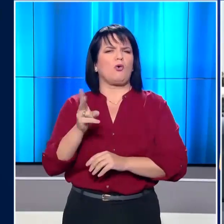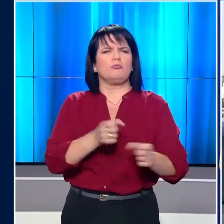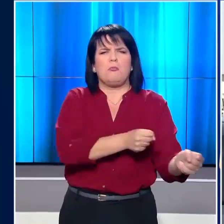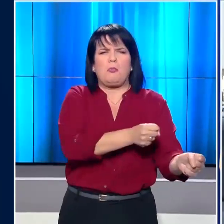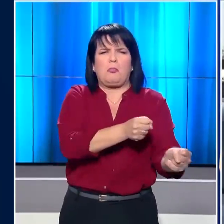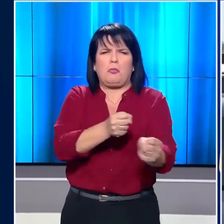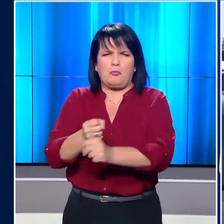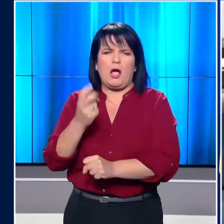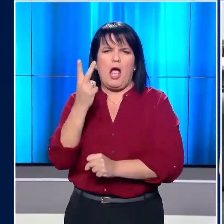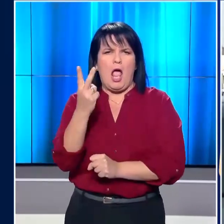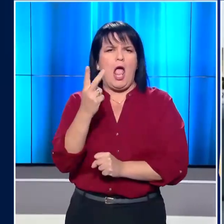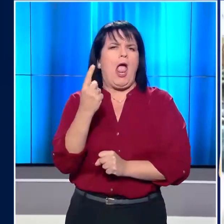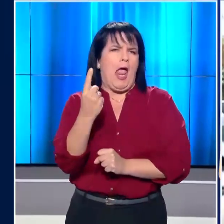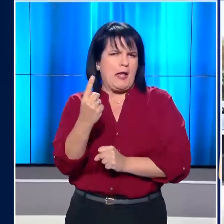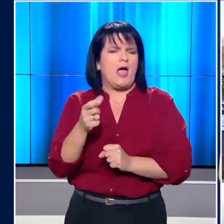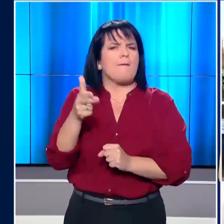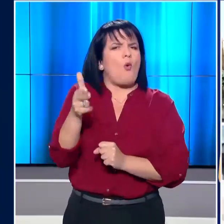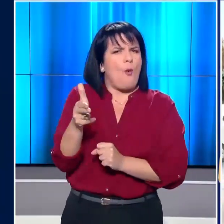Υπότιτλοι AUTHORWAVE